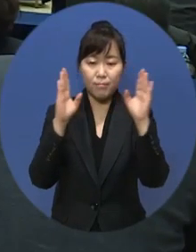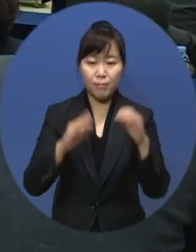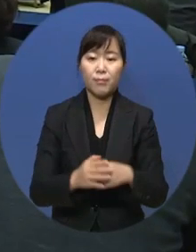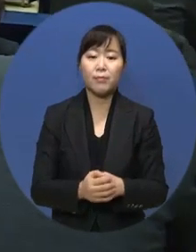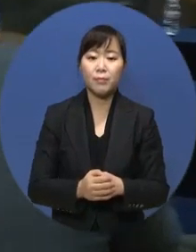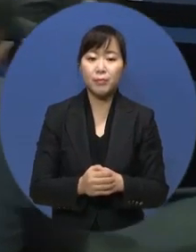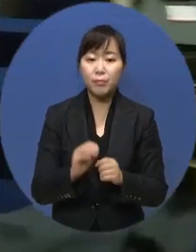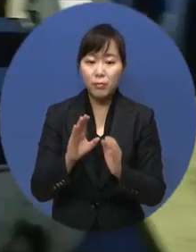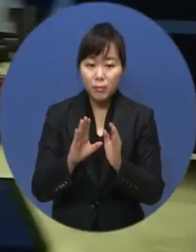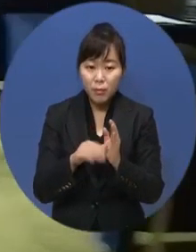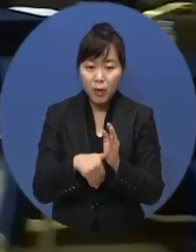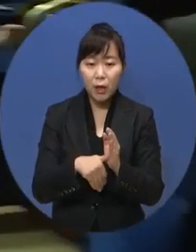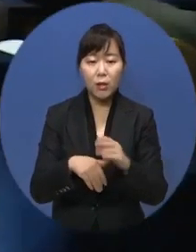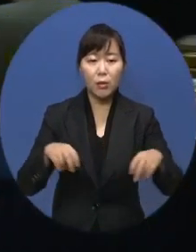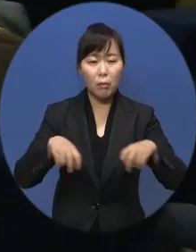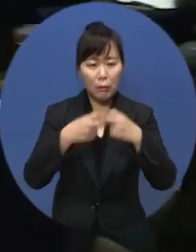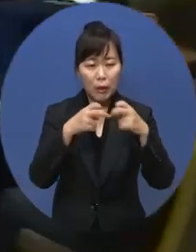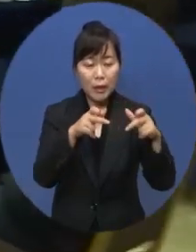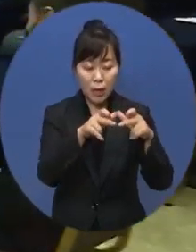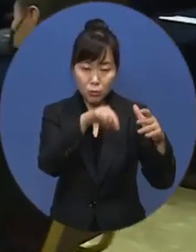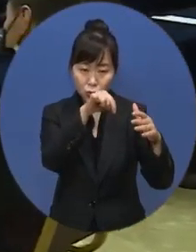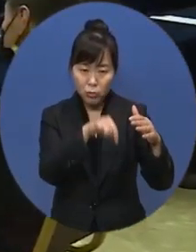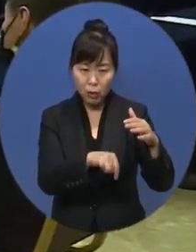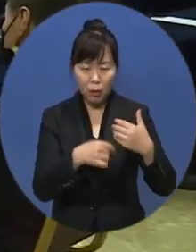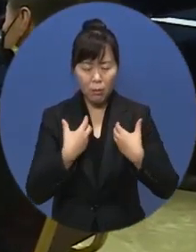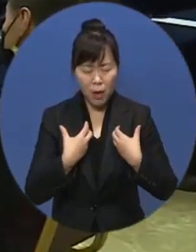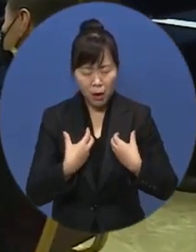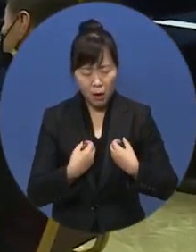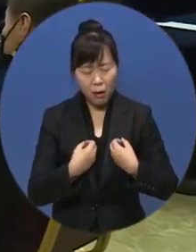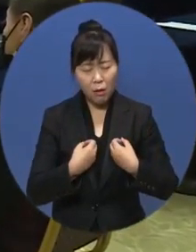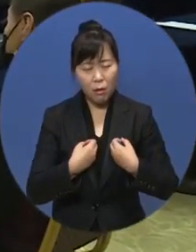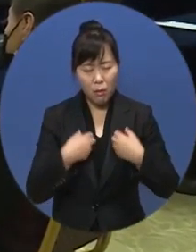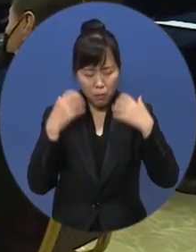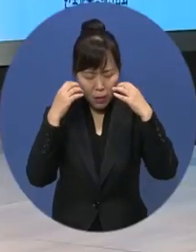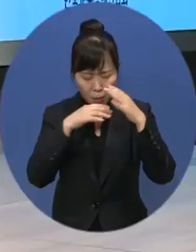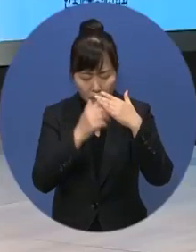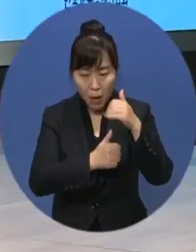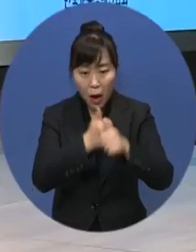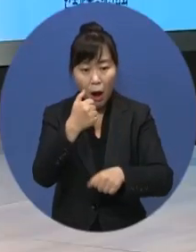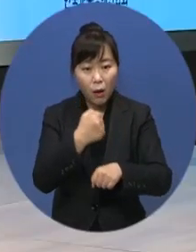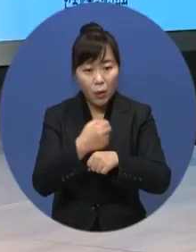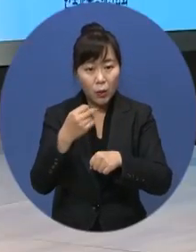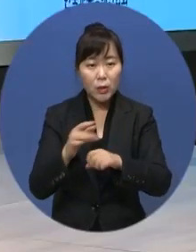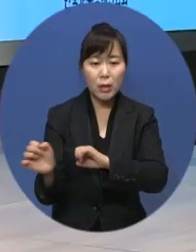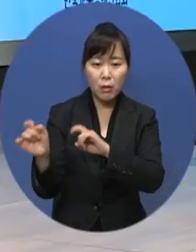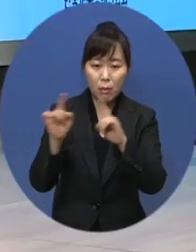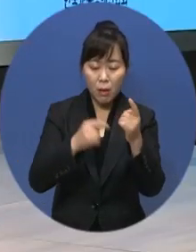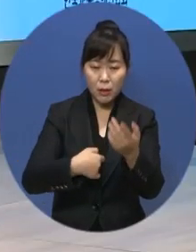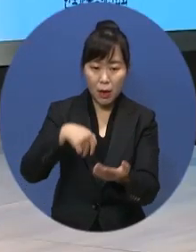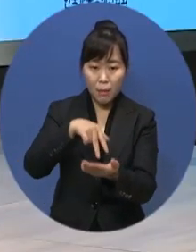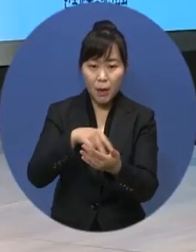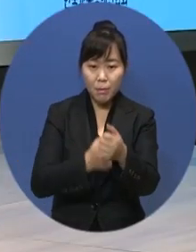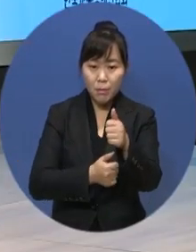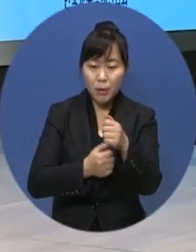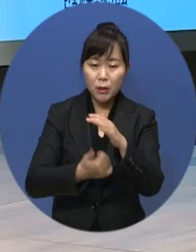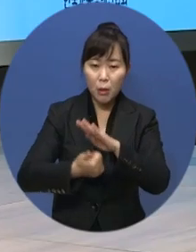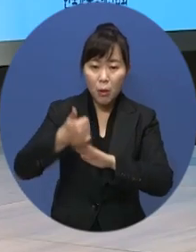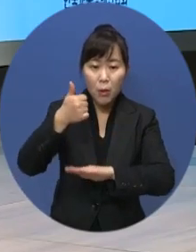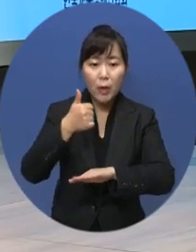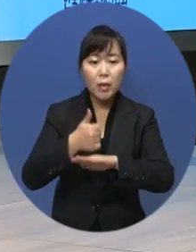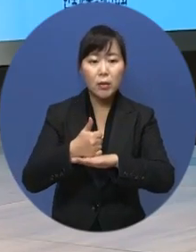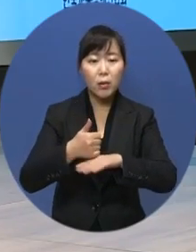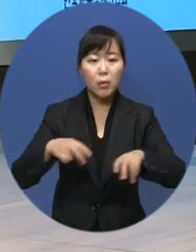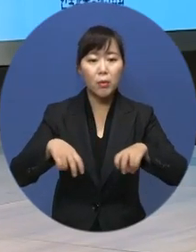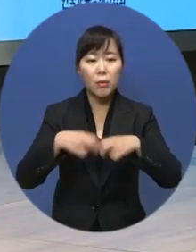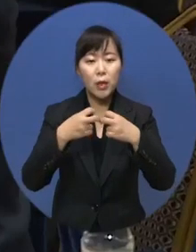이번 시상식에서는 교통사고장애인 중 절망과 좌절을 이겨내고 재활과 자립에 성공해 교통사고 예방을